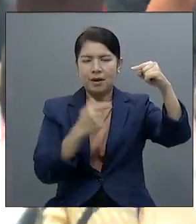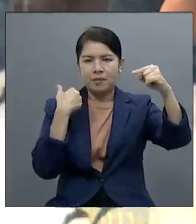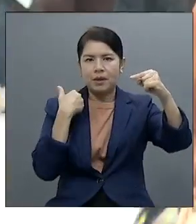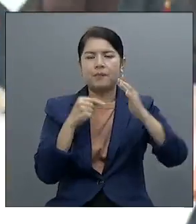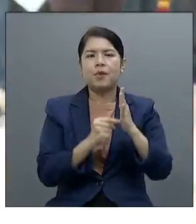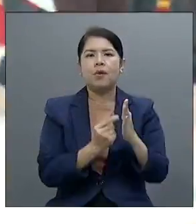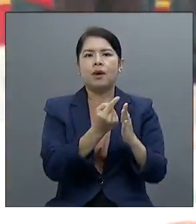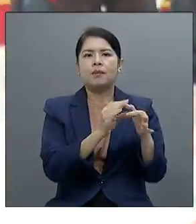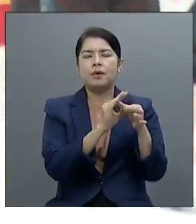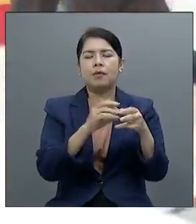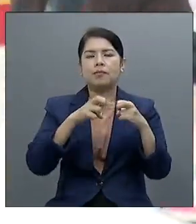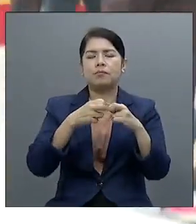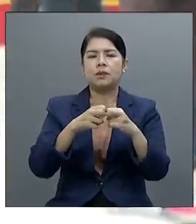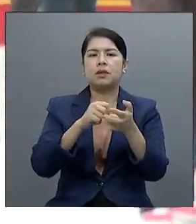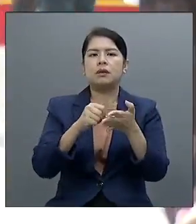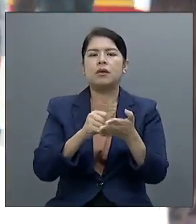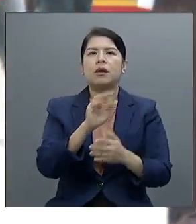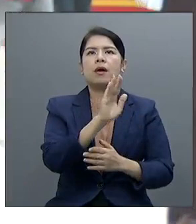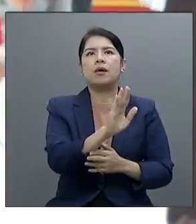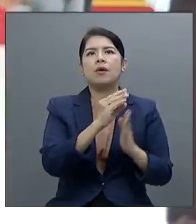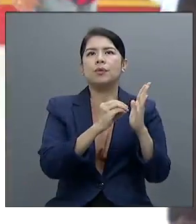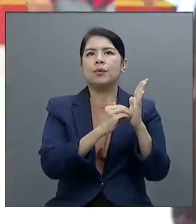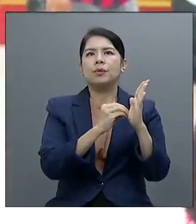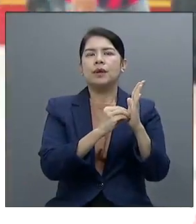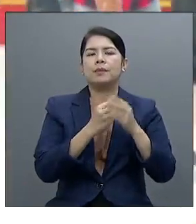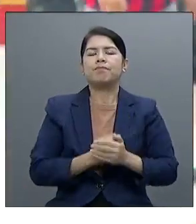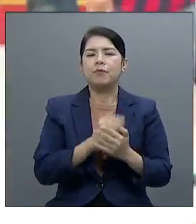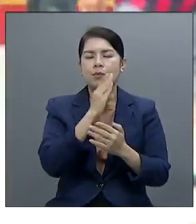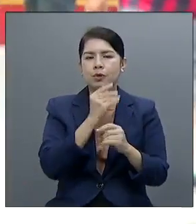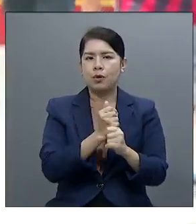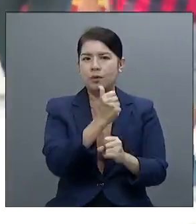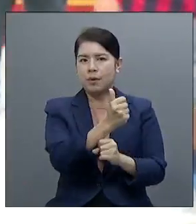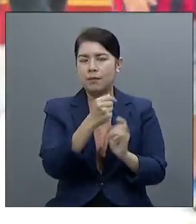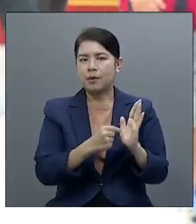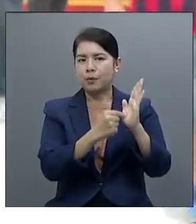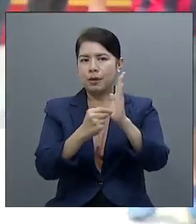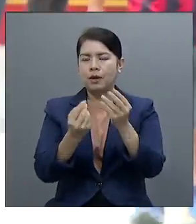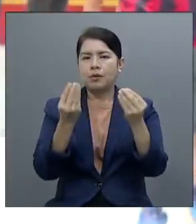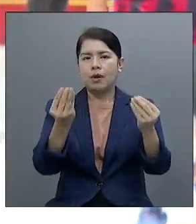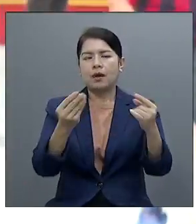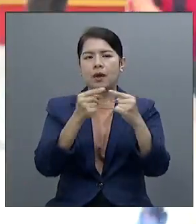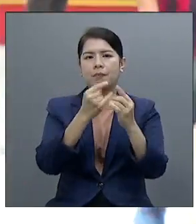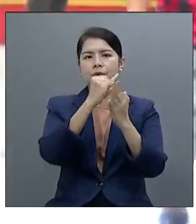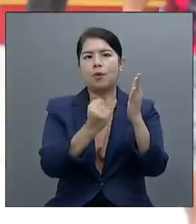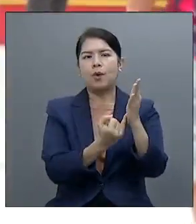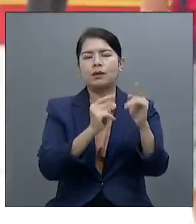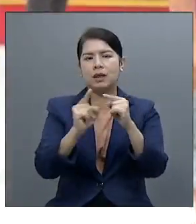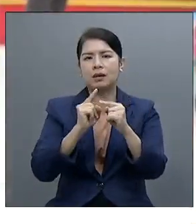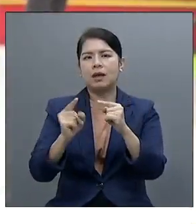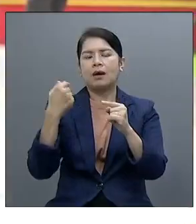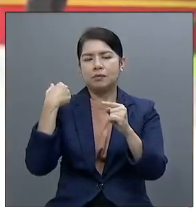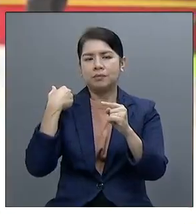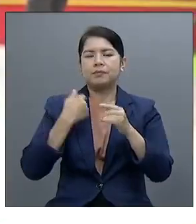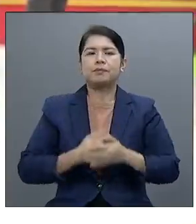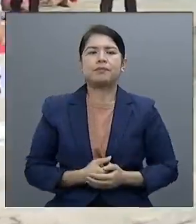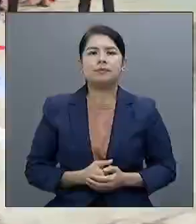องในการแก้ไขปัญหาในพื้นที่กรุงเทพมหานครได้ก็จะเป็นโมเดลให้กับหัวเมืองหรือว่าพื้นที่เมืองในภูมิภาคต่าง